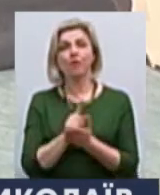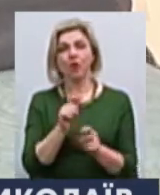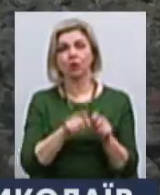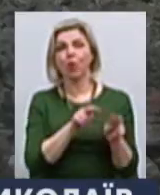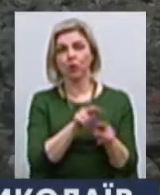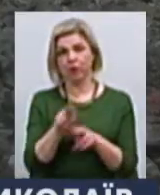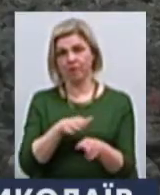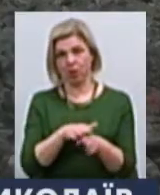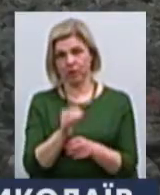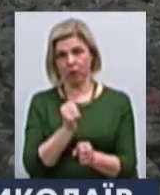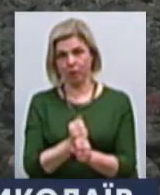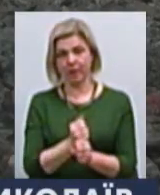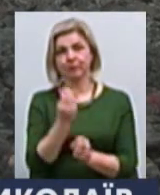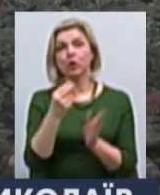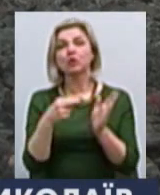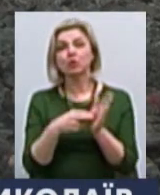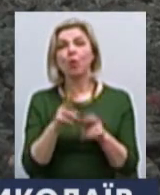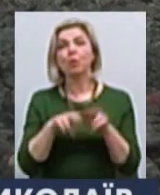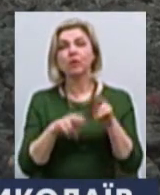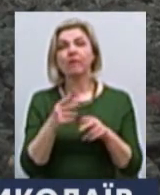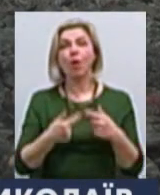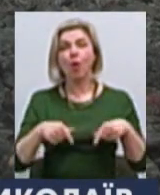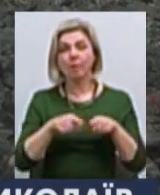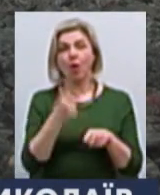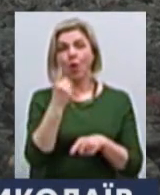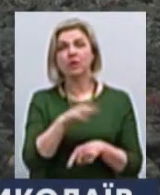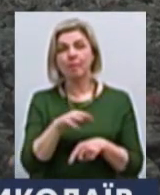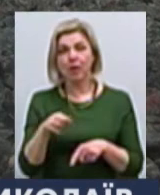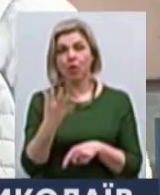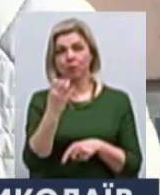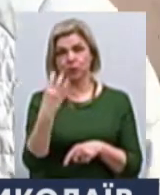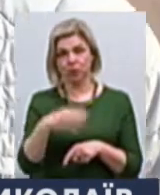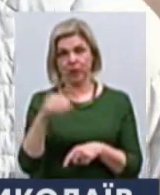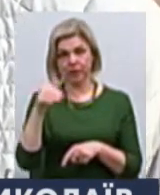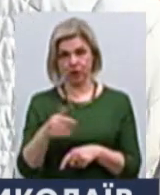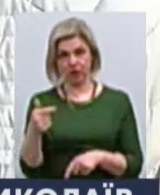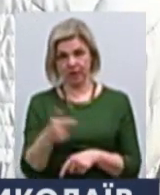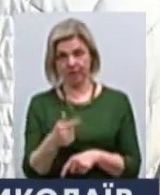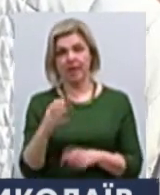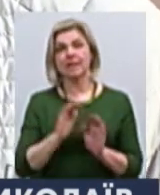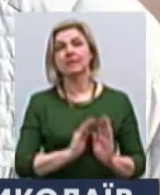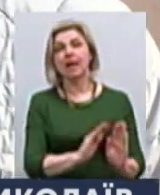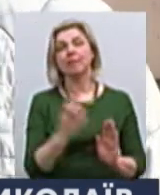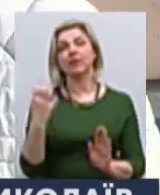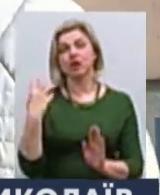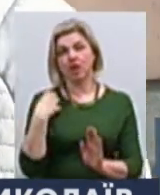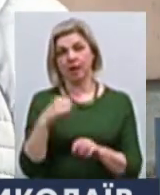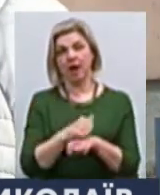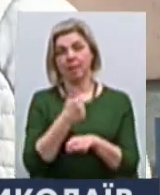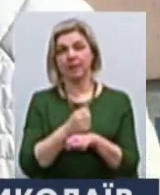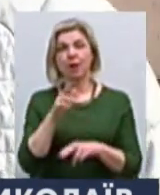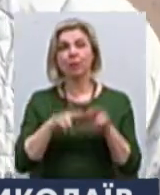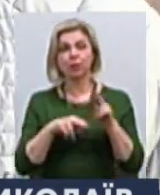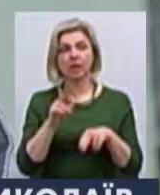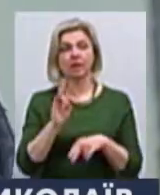виконання робіт. Вартість цього будівельного об'єкту – 1 мільйон 540 тисяч гривень. Заступник начальника управління капітального будівництва Миколаївської